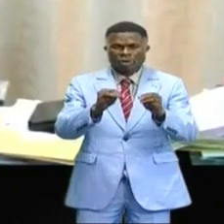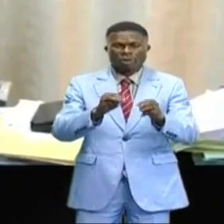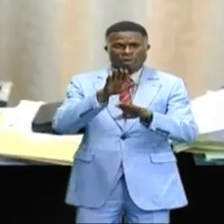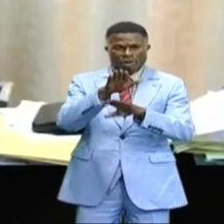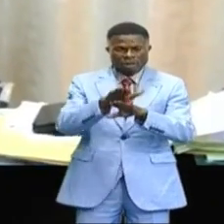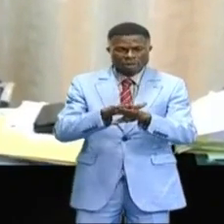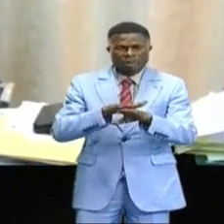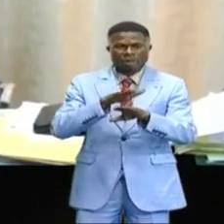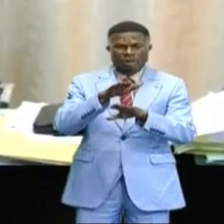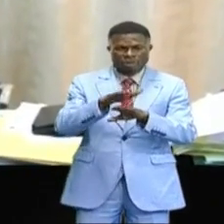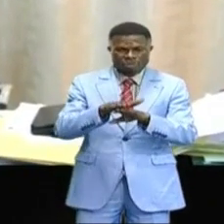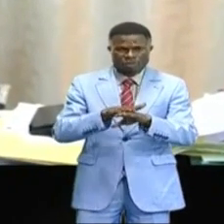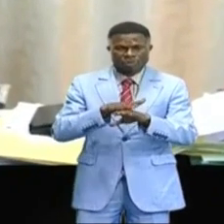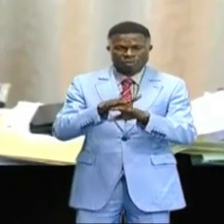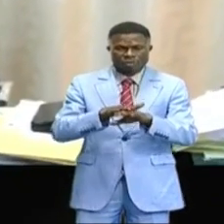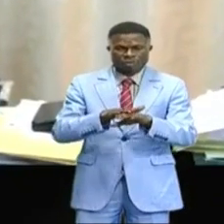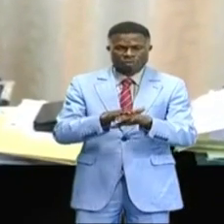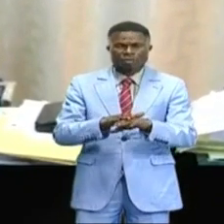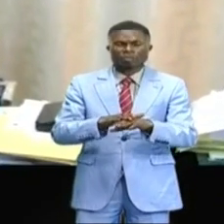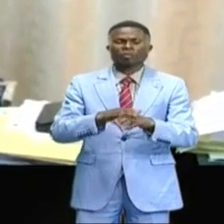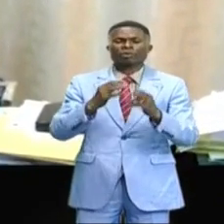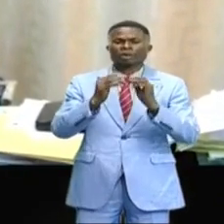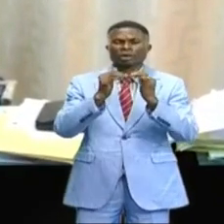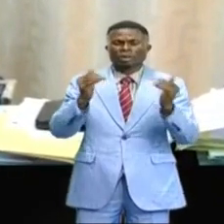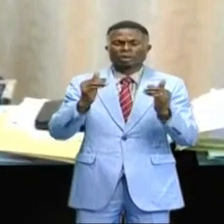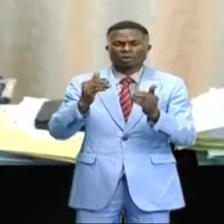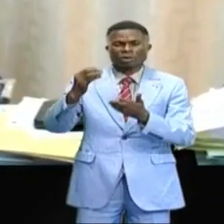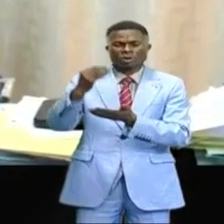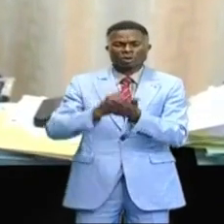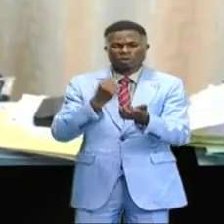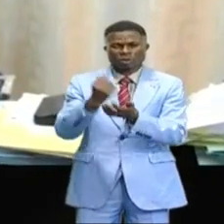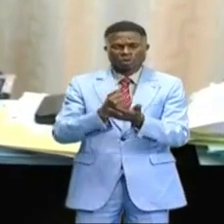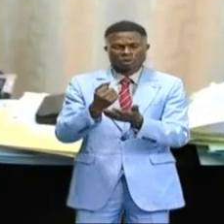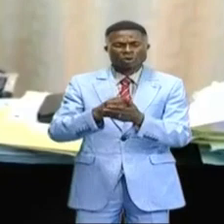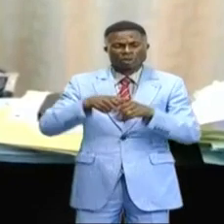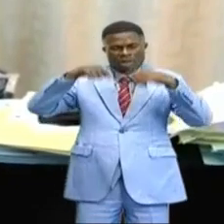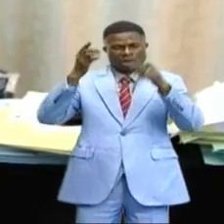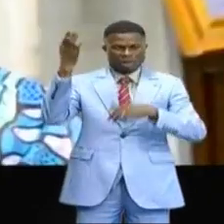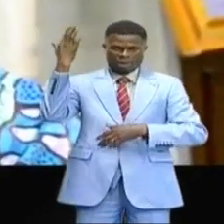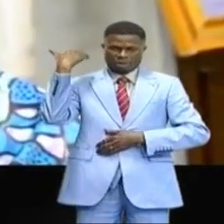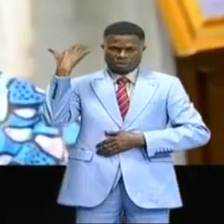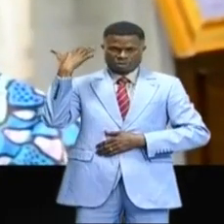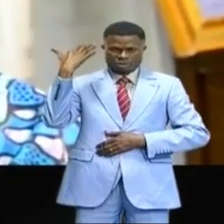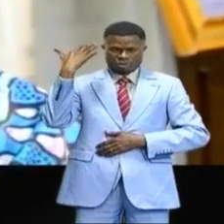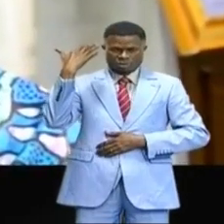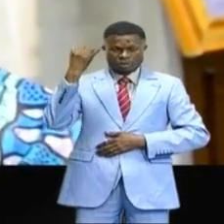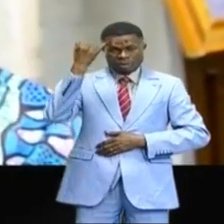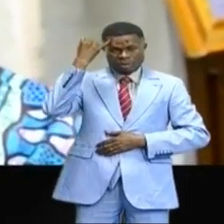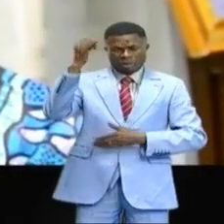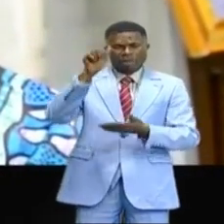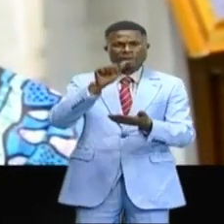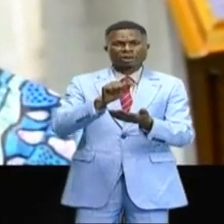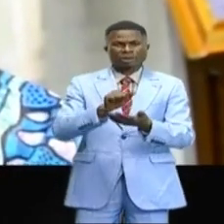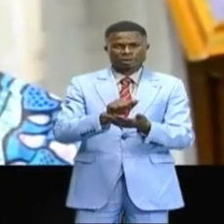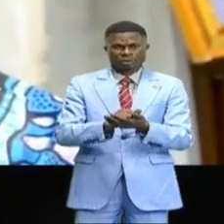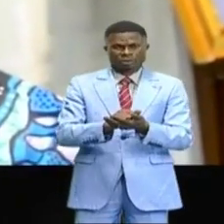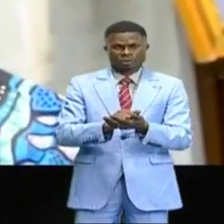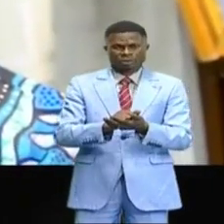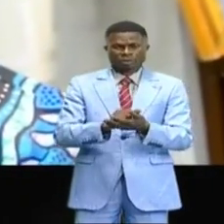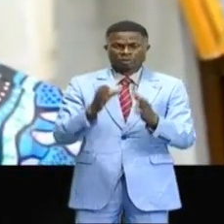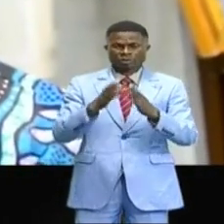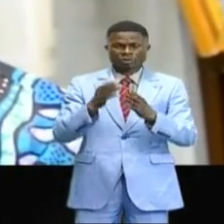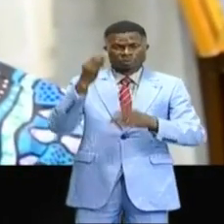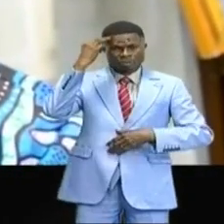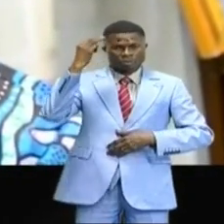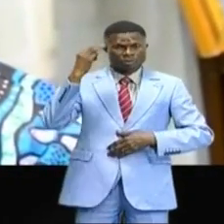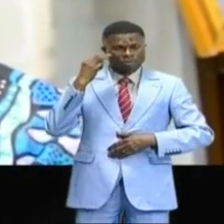et à mesure, le lourd passif accumulé au fil des années. C'est dans cet objectif qu'avec le